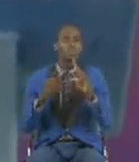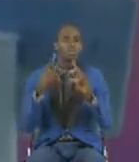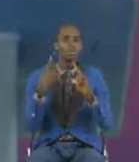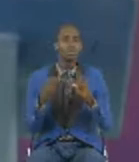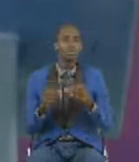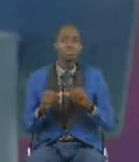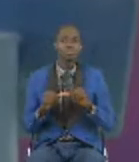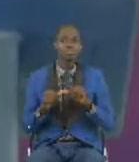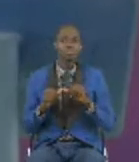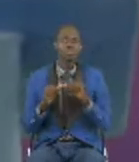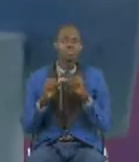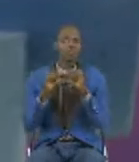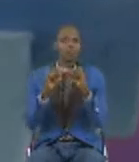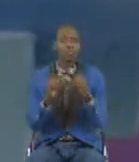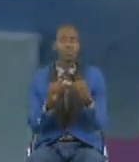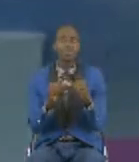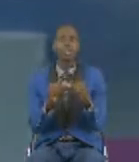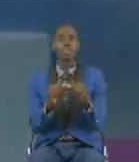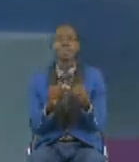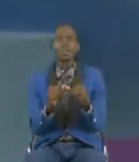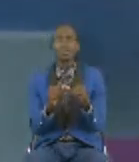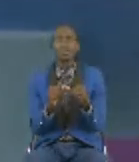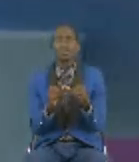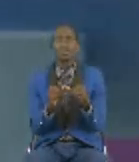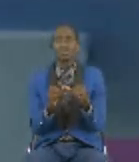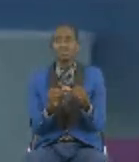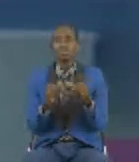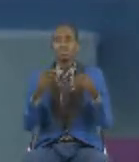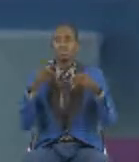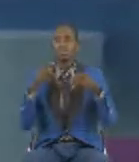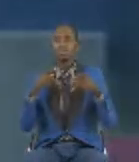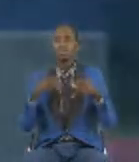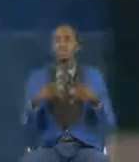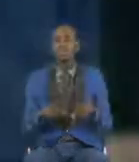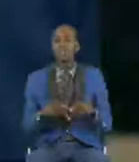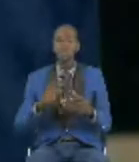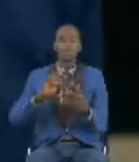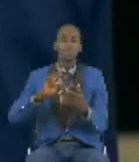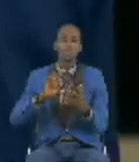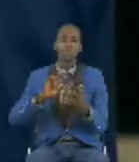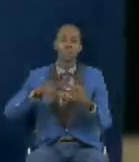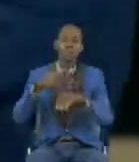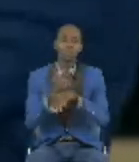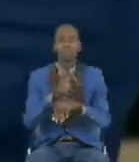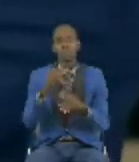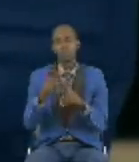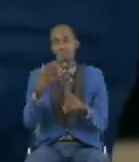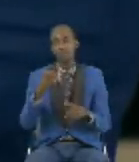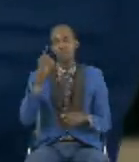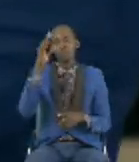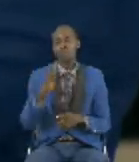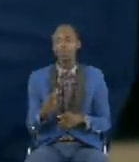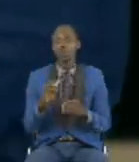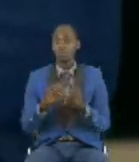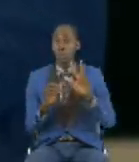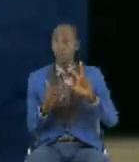réaffirmer de façon permanente la parole de Dieu. Deuxièmement, recevoir personnellement la parole de Dieu.